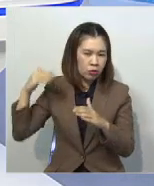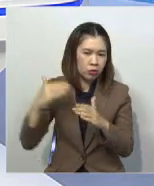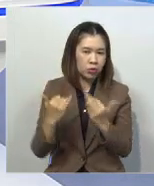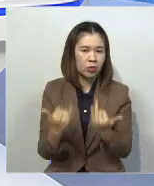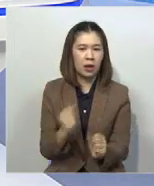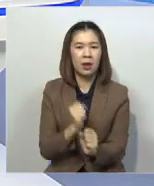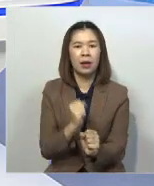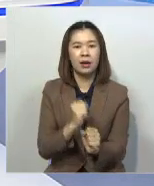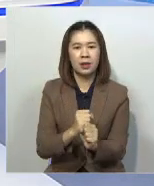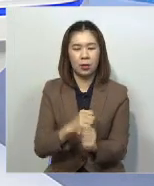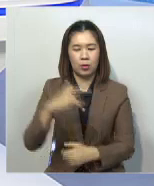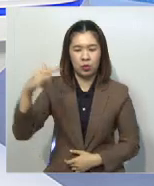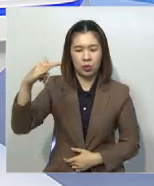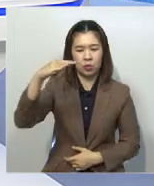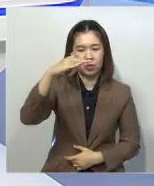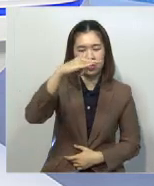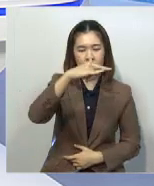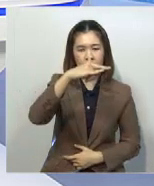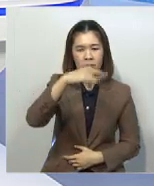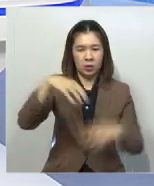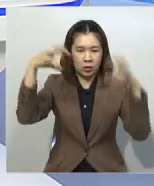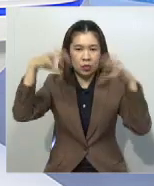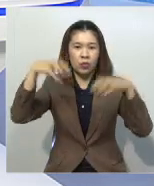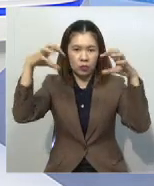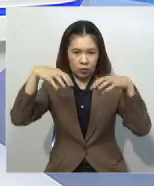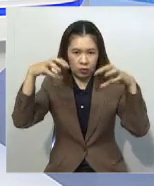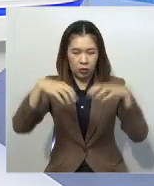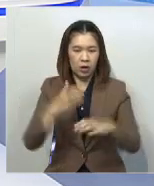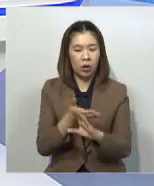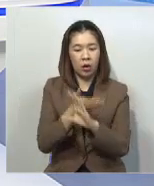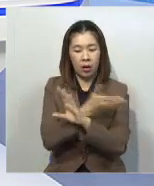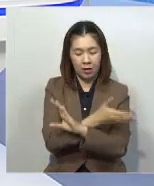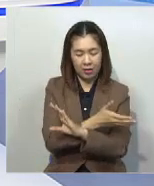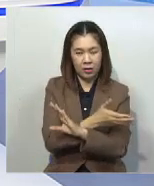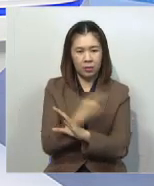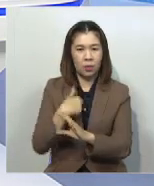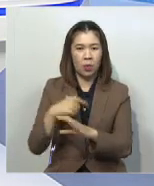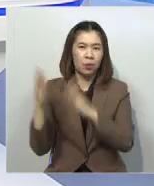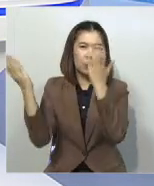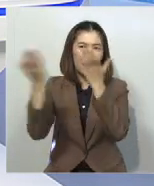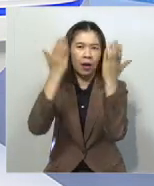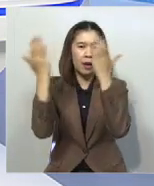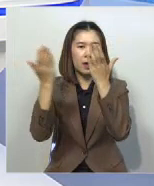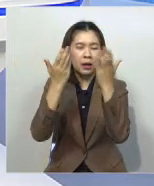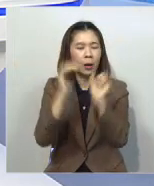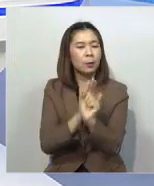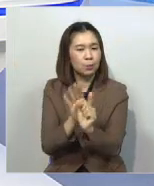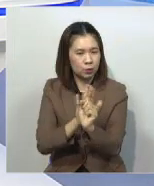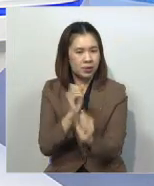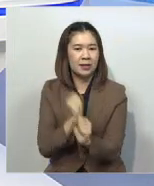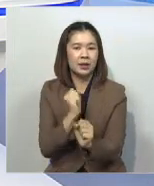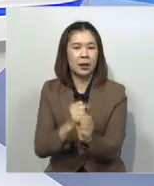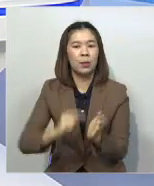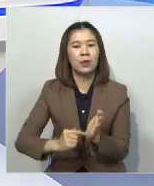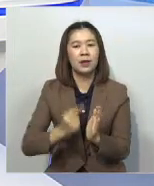ะนั่นก็คือการทำฝนหลวงนะคะจะเห็นได้ว่าก่อนหน้านี้เนี่ยก็มีปฏิบัติการไปแล้วนะคะพอสภาพอากาศเหมาะสมเจ้าหน้าที่ก็ขึ้นปฏิบัติการทัน